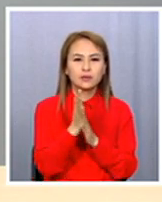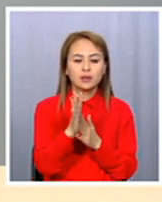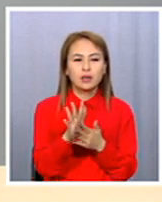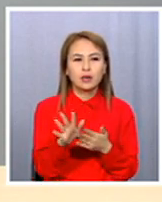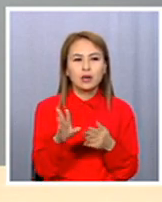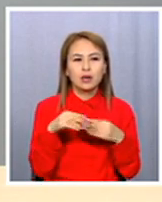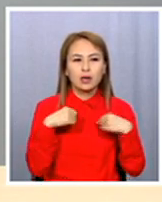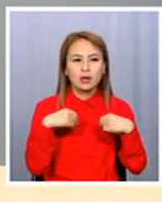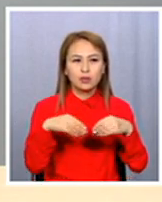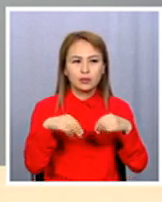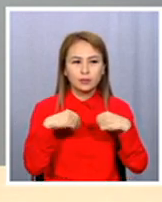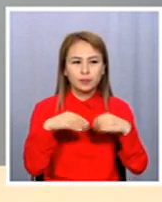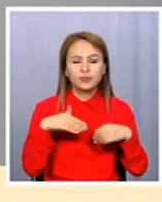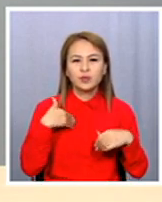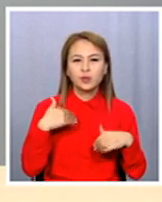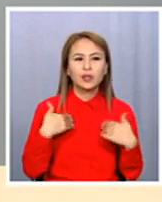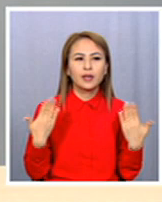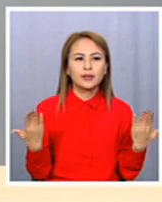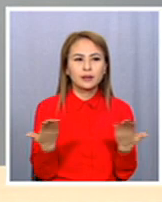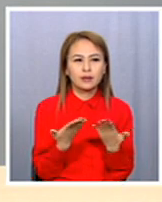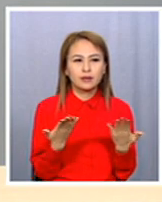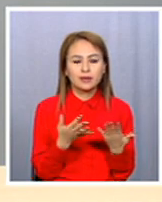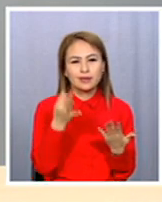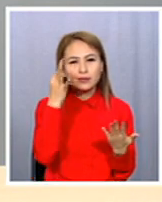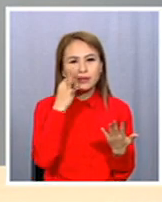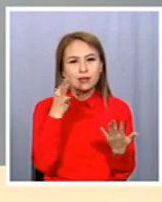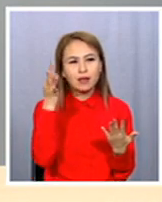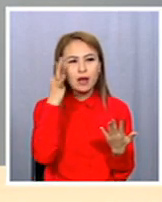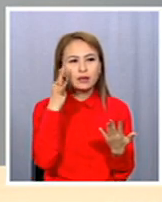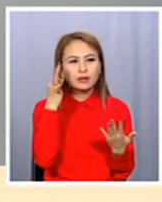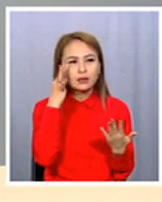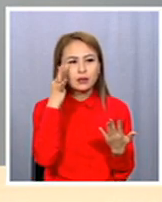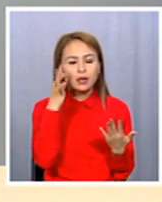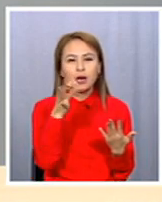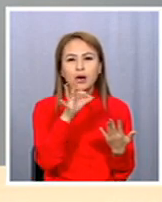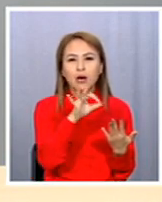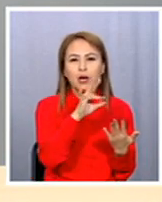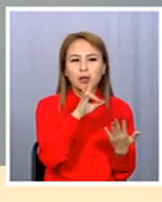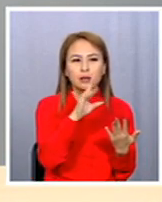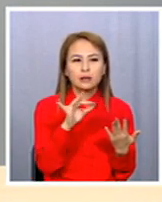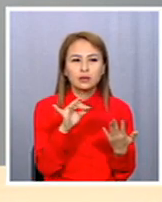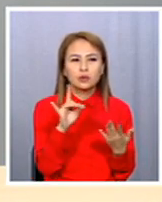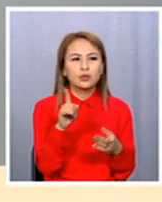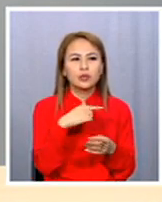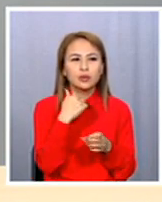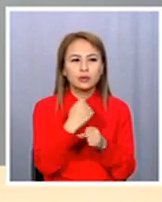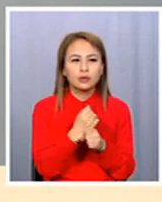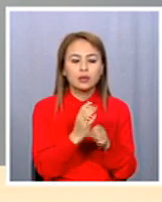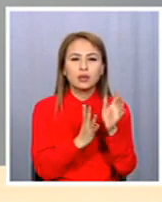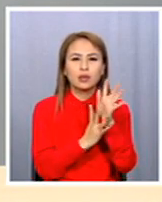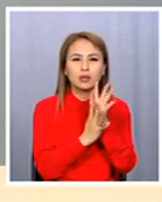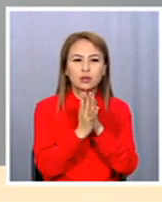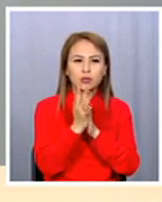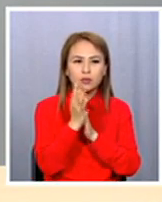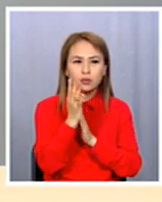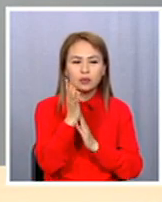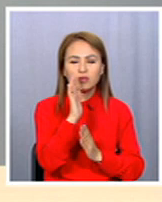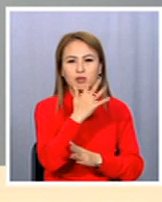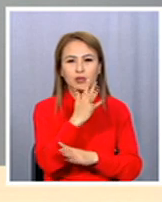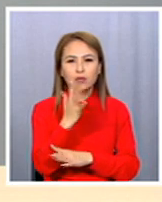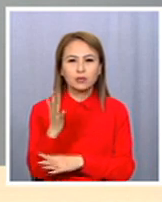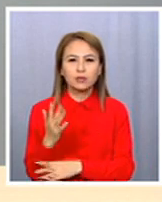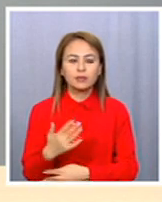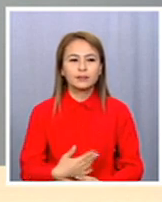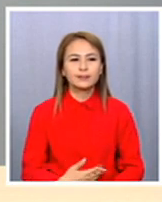огороде. Фрукты какие? Сладкие. Они что делают? Растут